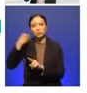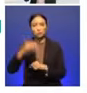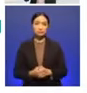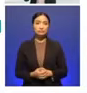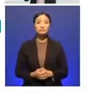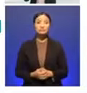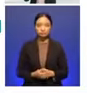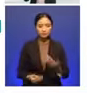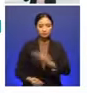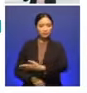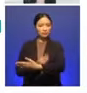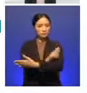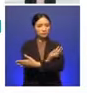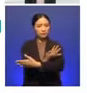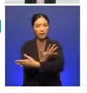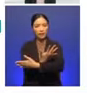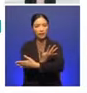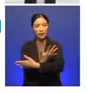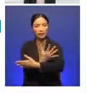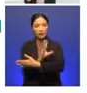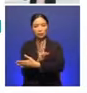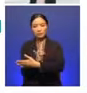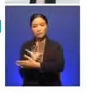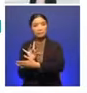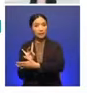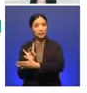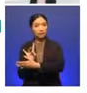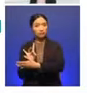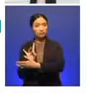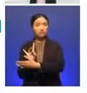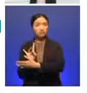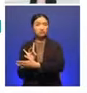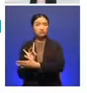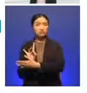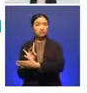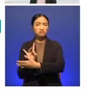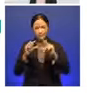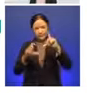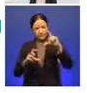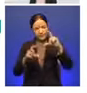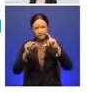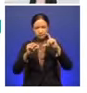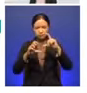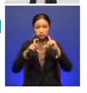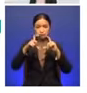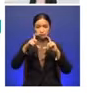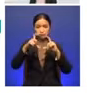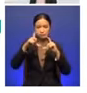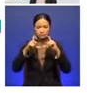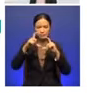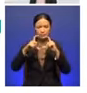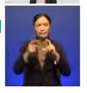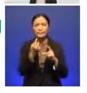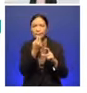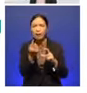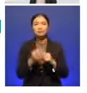ที่5ดีไซน์ที่6จนถึงดีไซน์ที่8เนี่ยส่วนเหลื่อมก็จะเพียงนิดเดียวนะครับแล้วก็ส่วนที่จะเป็นส่วนเหลื่อมมากที่สุด